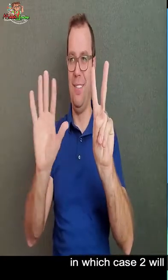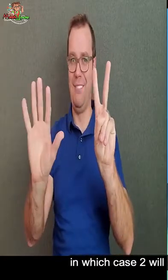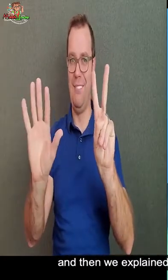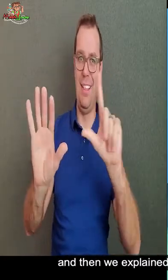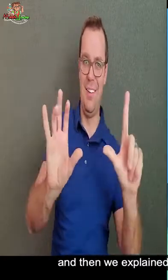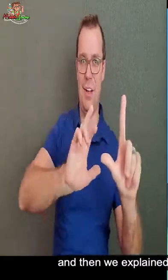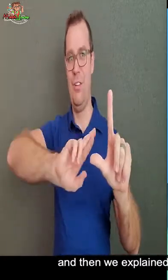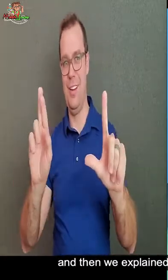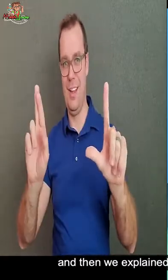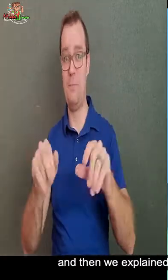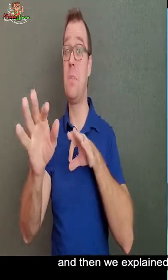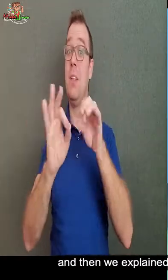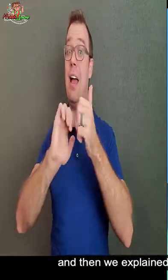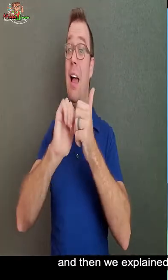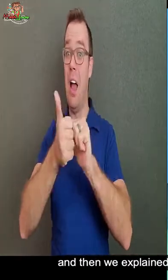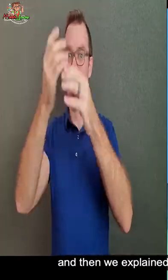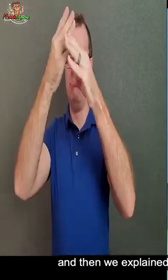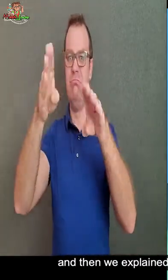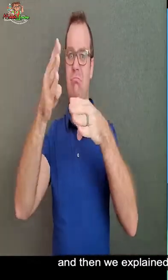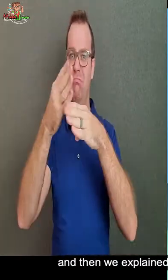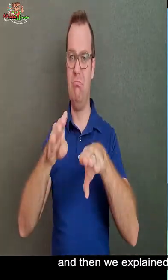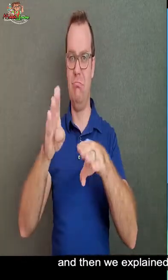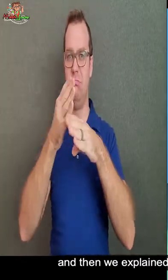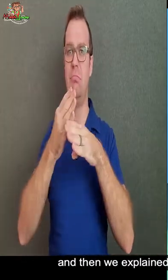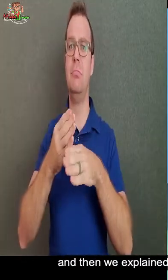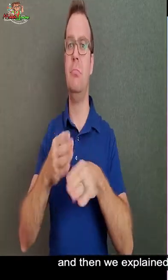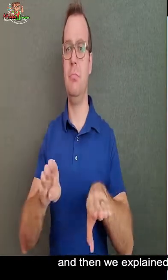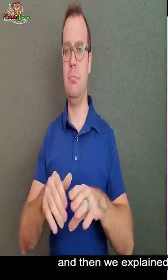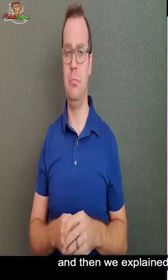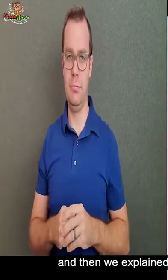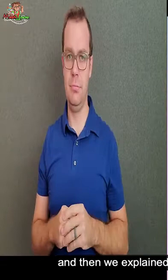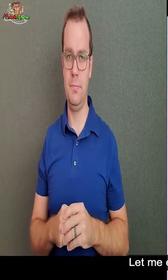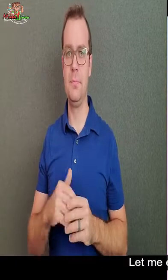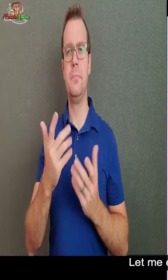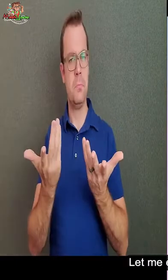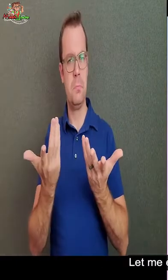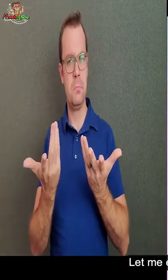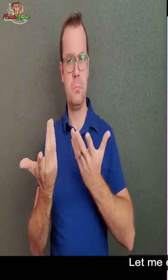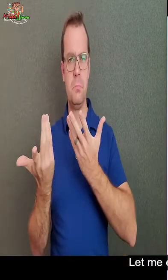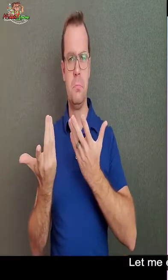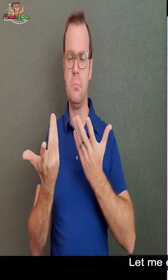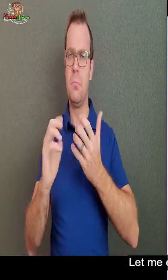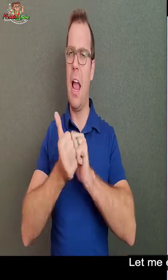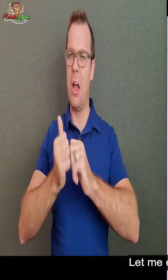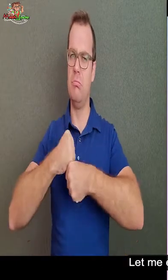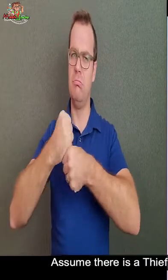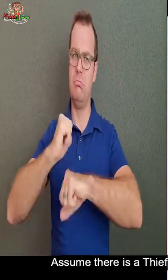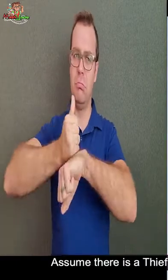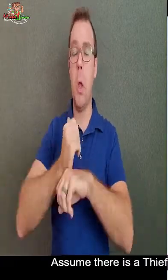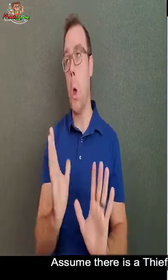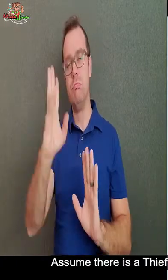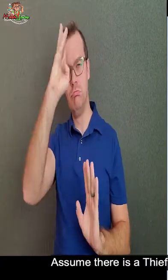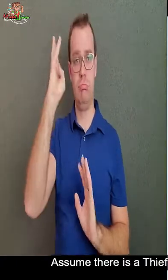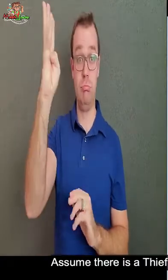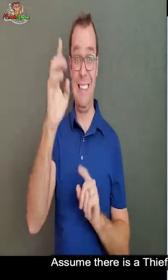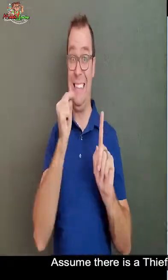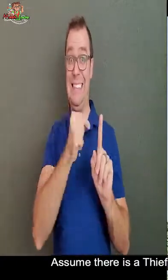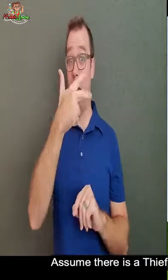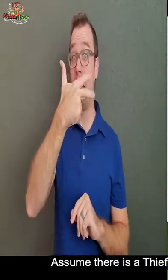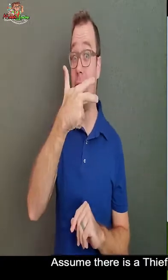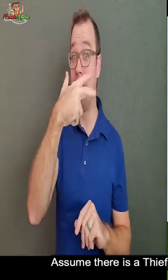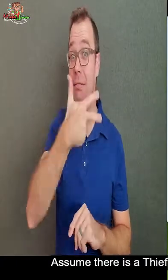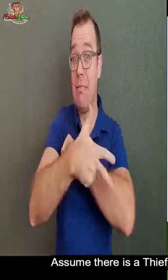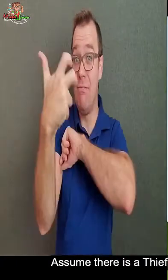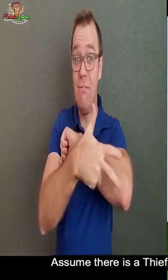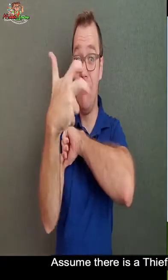बताया. फिर हमने आपको बताया कैसे वो स्टेज बनती है जिससे डिवीजन होता है. स्टेज कैसे बनती है. एक चोर है